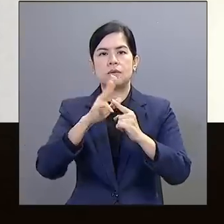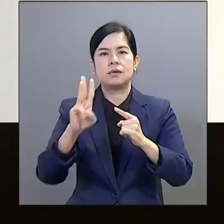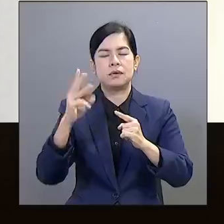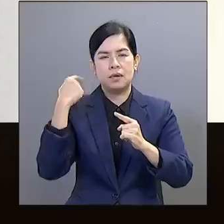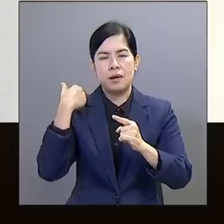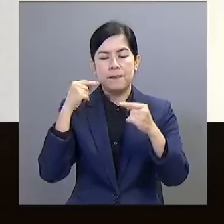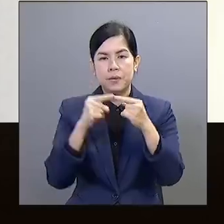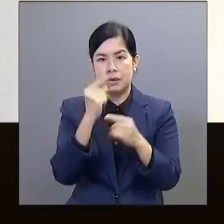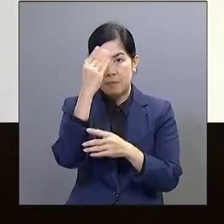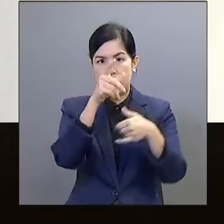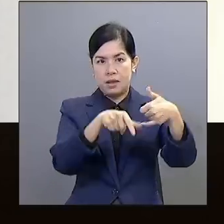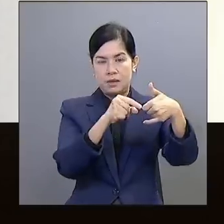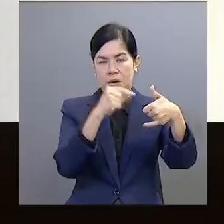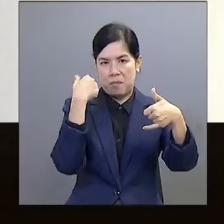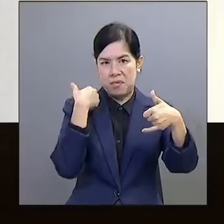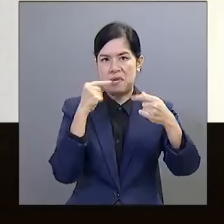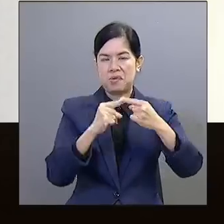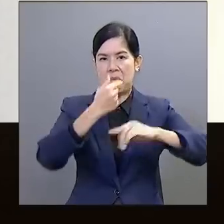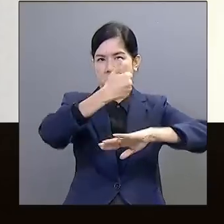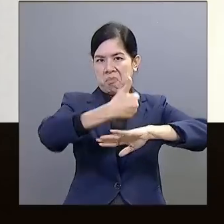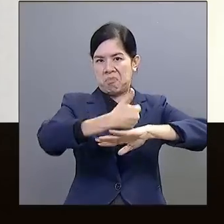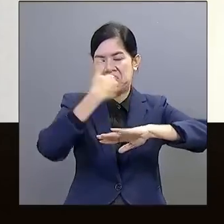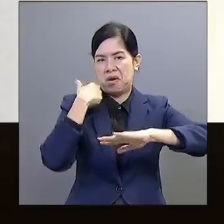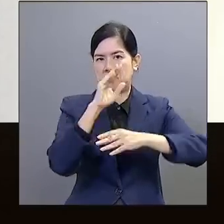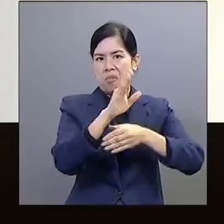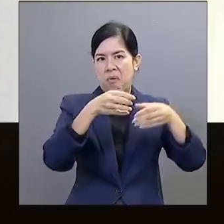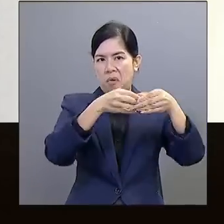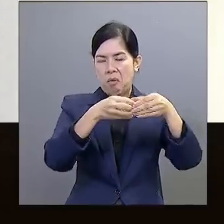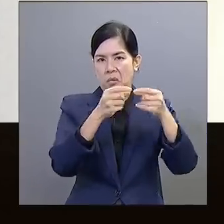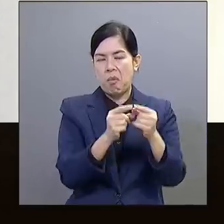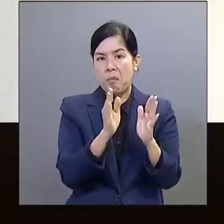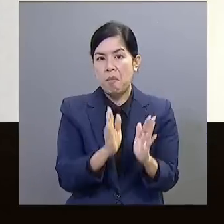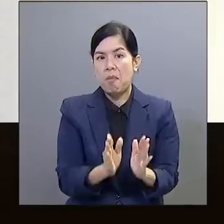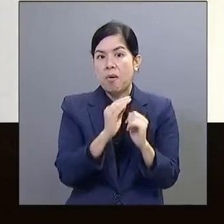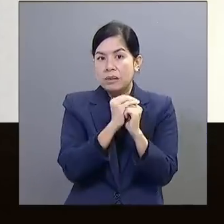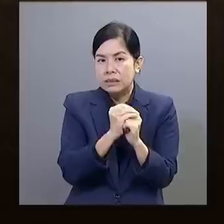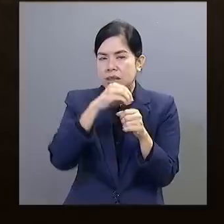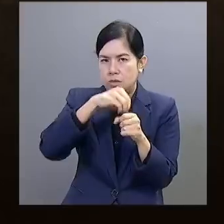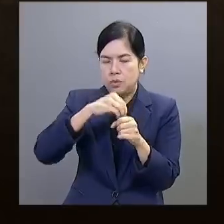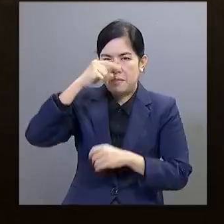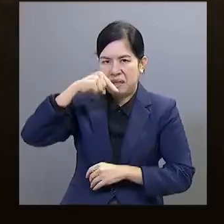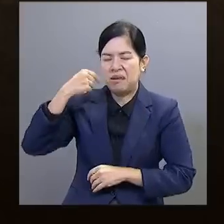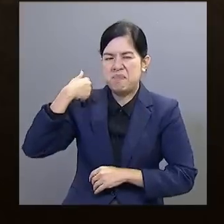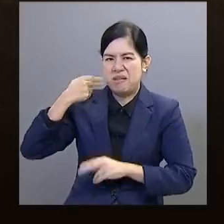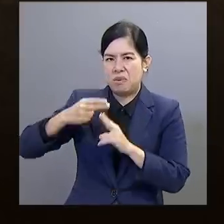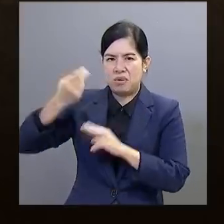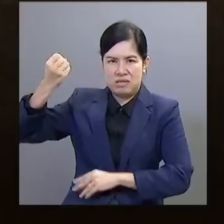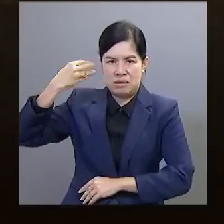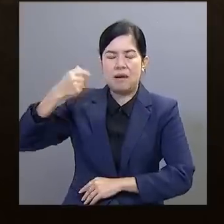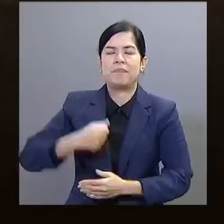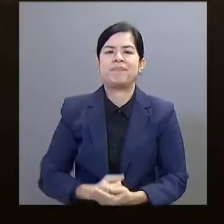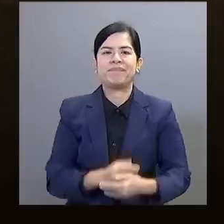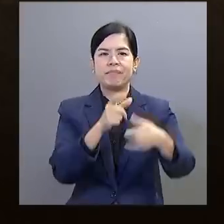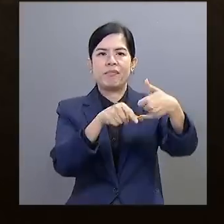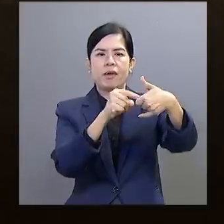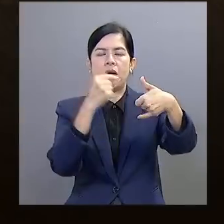ที่อาจเรียกได้ว่าเป็น1ใน5เสือของกลุ่มนักธุรกิจท่องเที่ยวจีนในไทยเบื้องหลังของนายหาวเจ๋อตู้นี้ก็เป็นนายทุนที่มีกิจการ